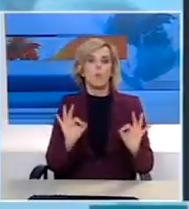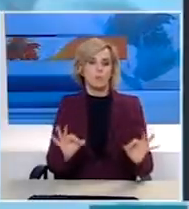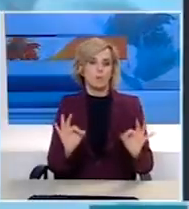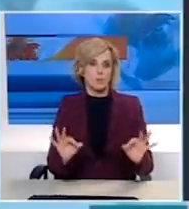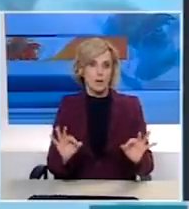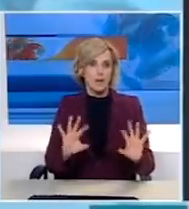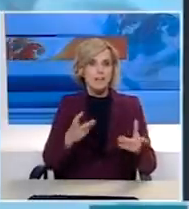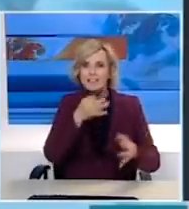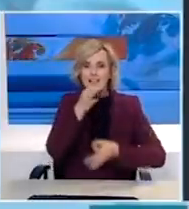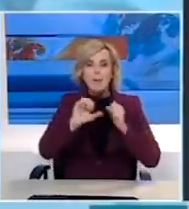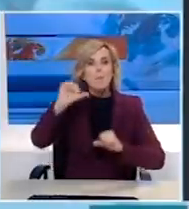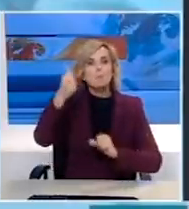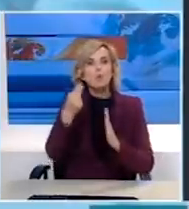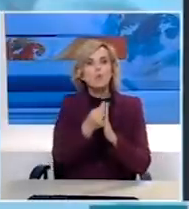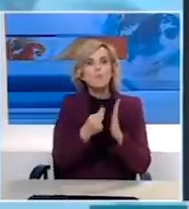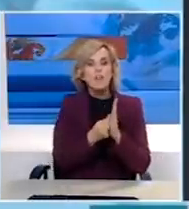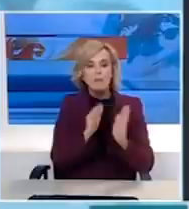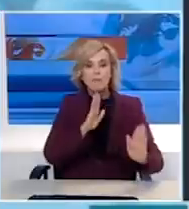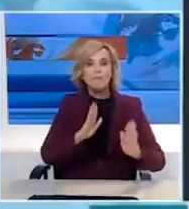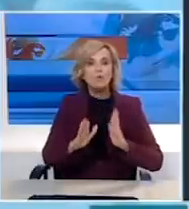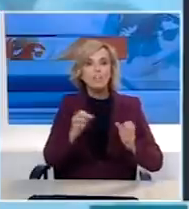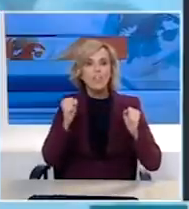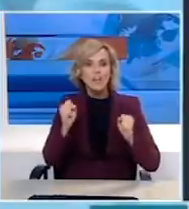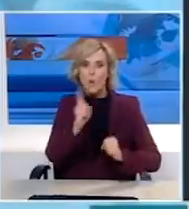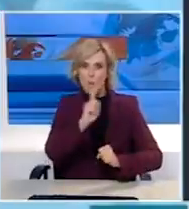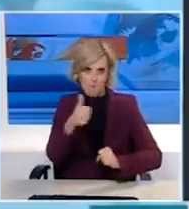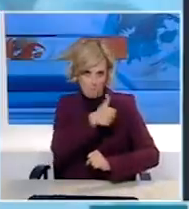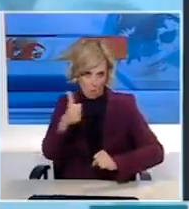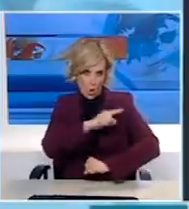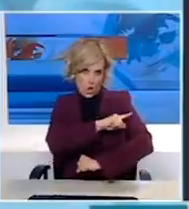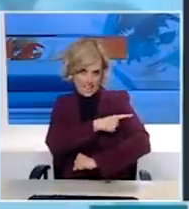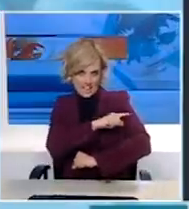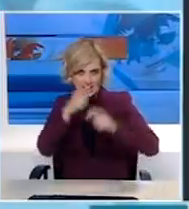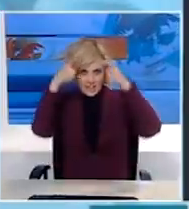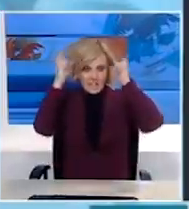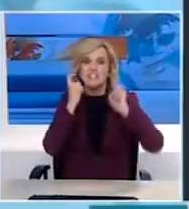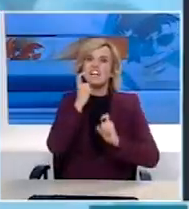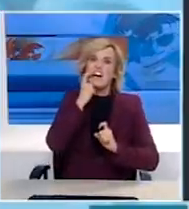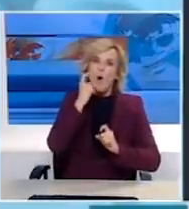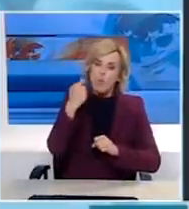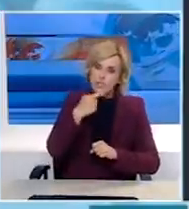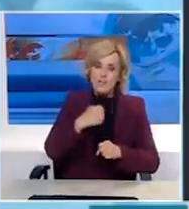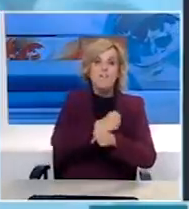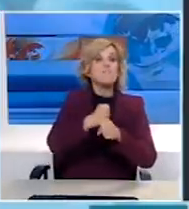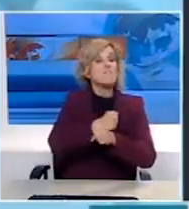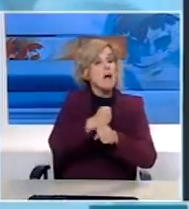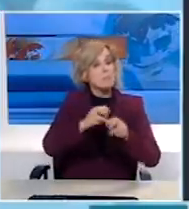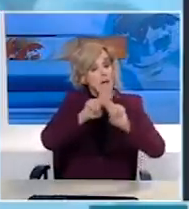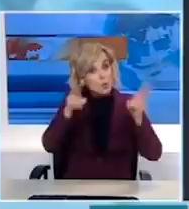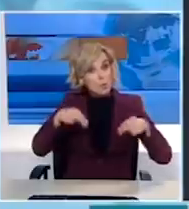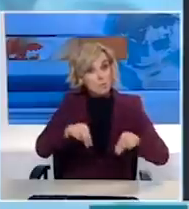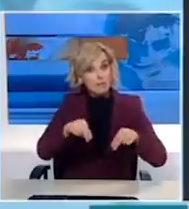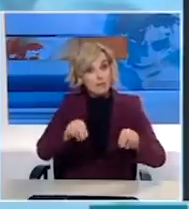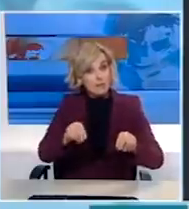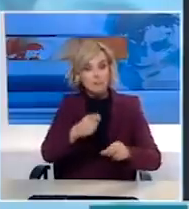για πρωτοβάθμια φροντίδα υγείας, δεν είναι μόνο οι γιατροί και οι νοσηλευτές, είναι οι οδοντίατροι, είναι οι φαρμακοποιοί που είναι στη θέση